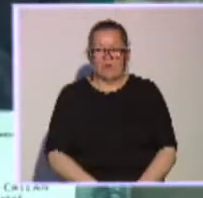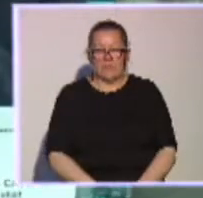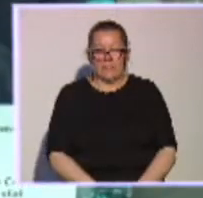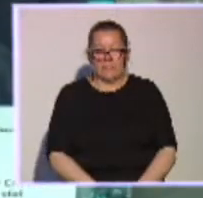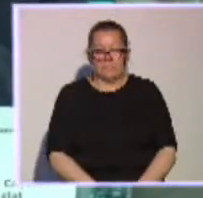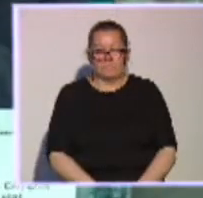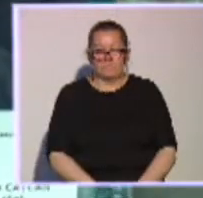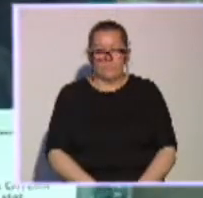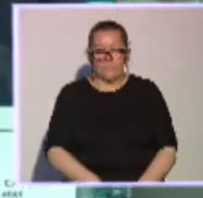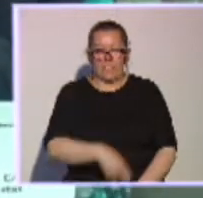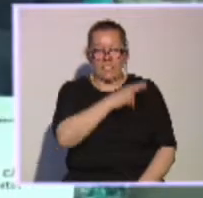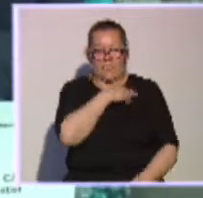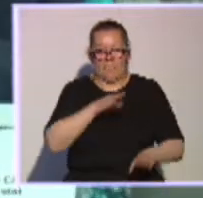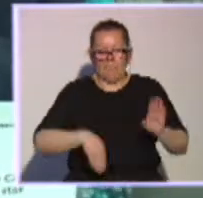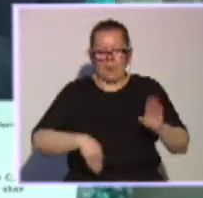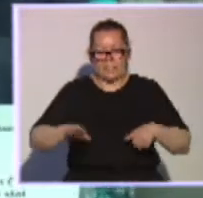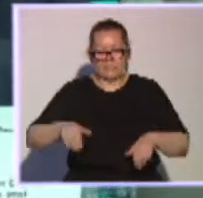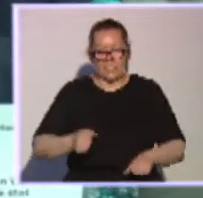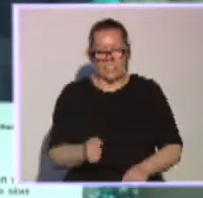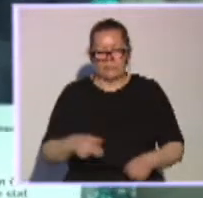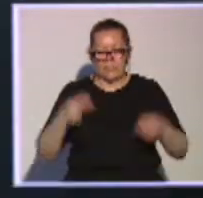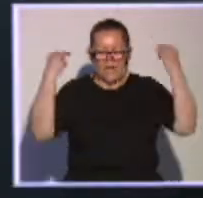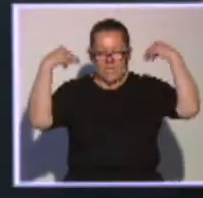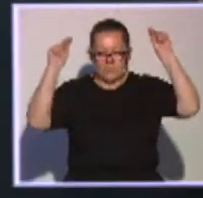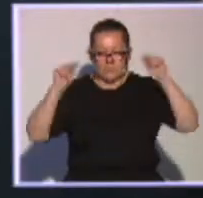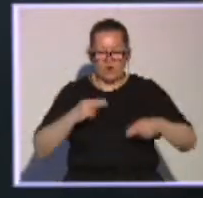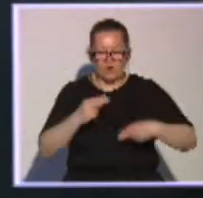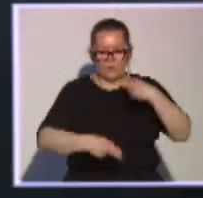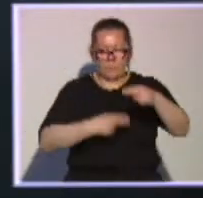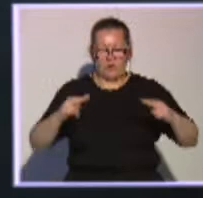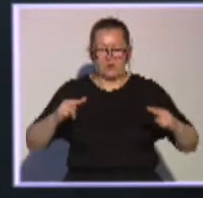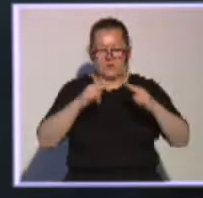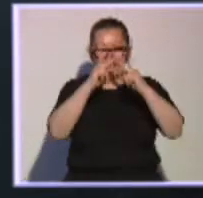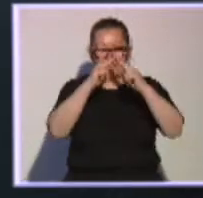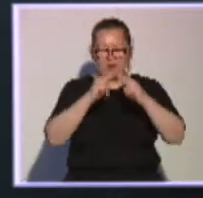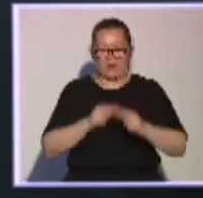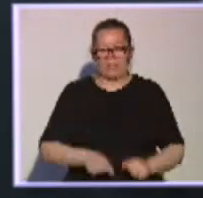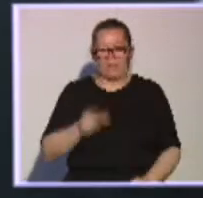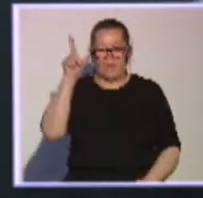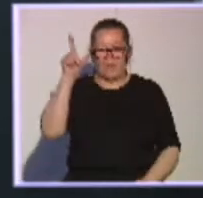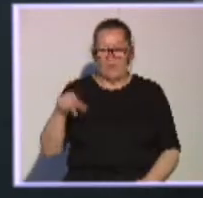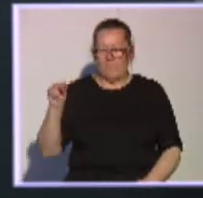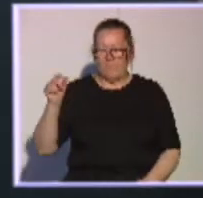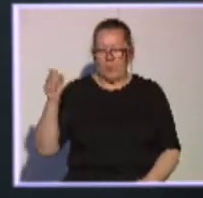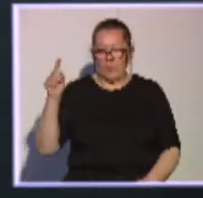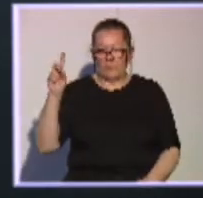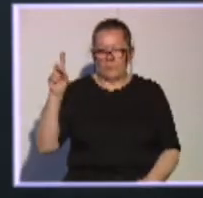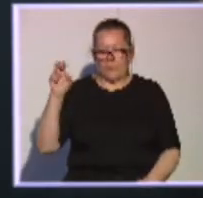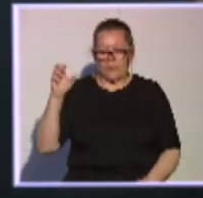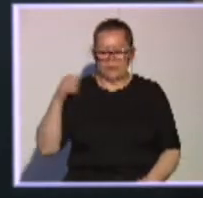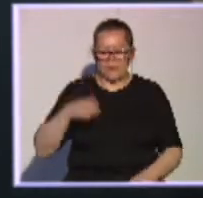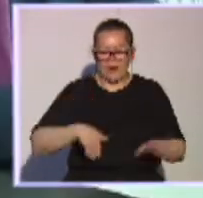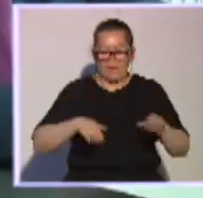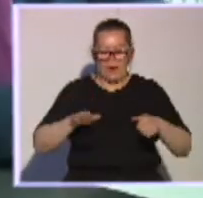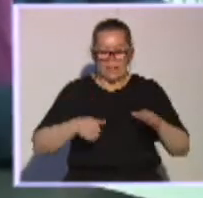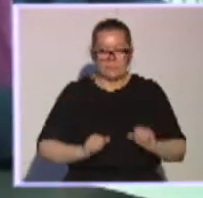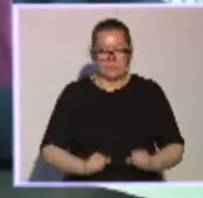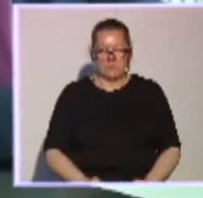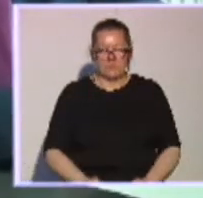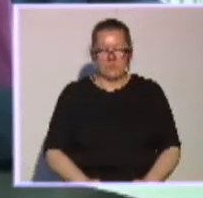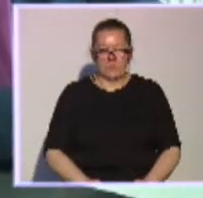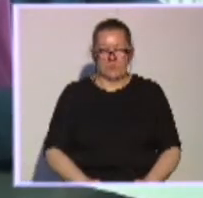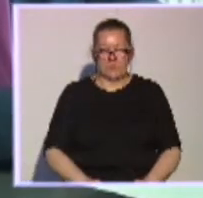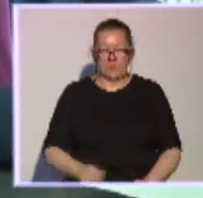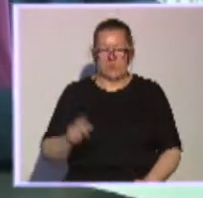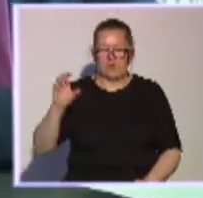fiscale. Reprezentanții Ministerului Agriculturii anunță că vor urma și întâlniri cu producătorii și fermierii. De asemenea, Ministerul le va pune la dispoziție